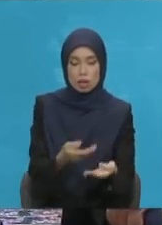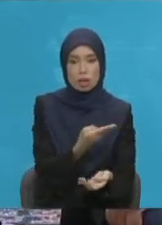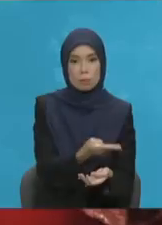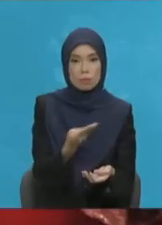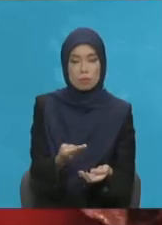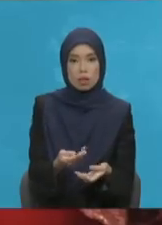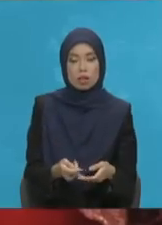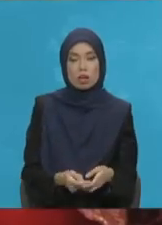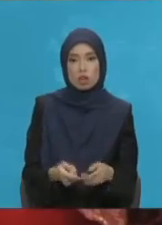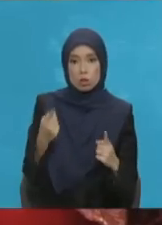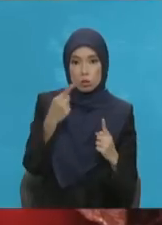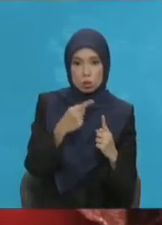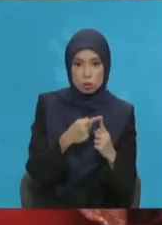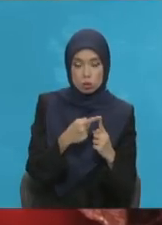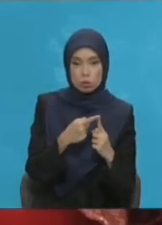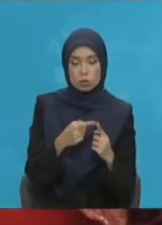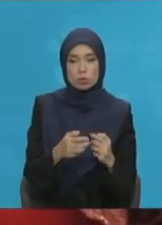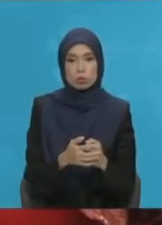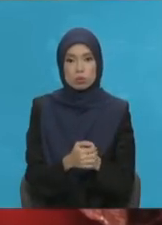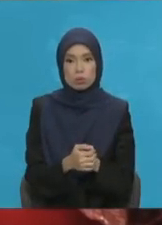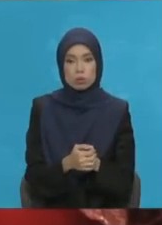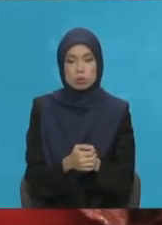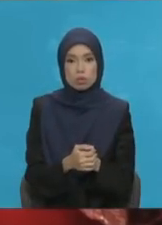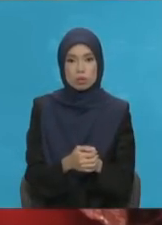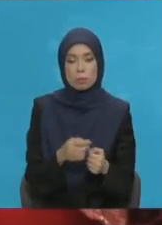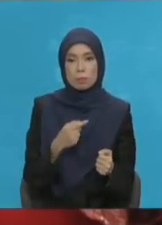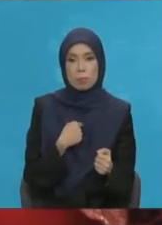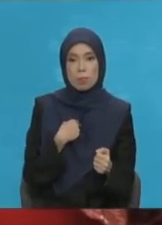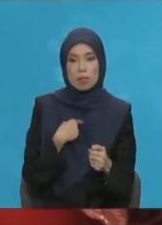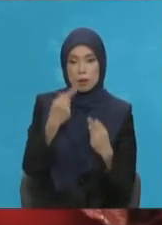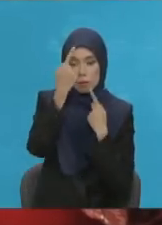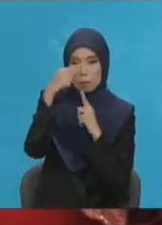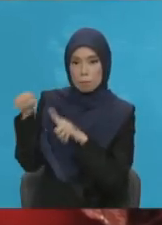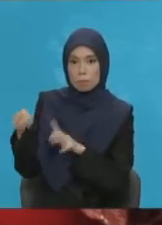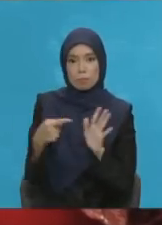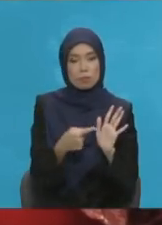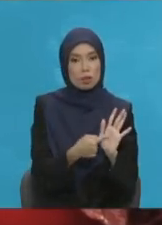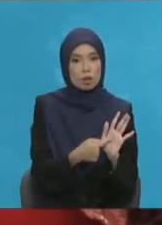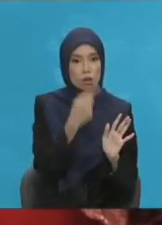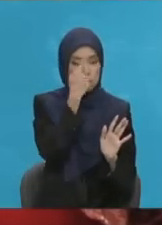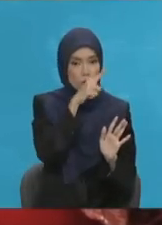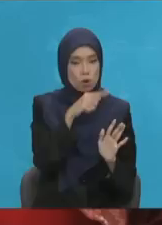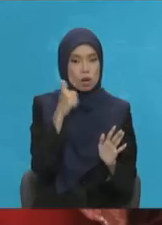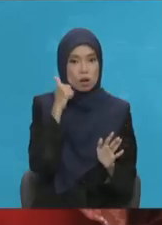tapi sebagai wakil pihak pengantin raja perempuan